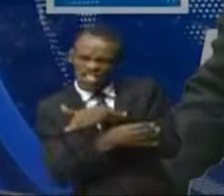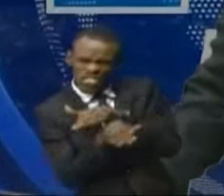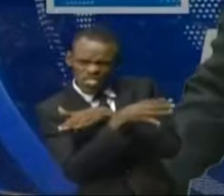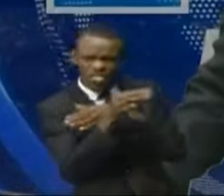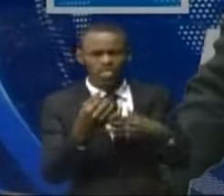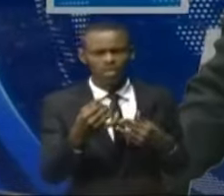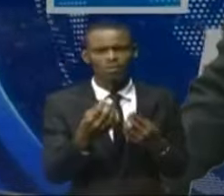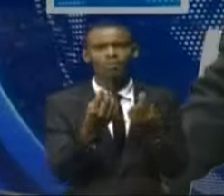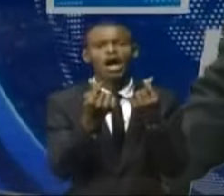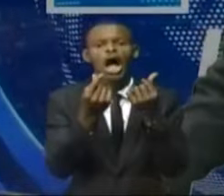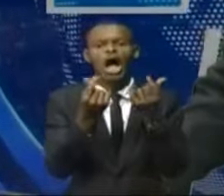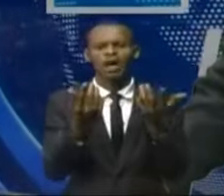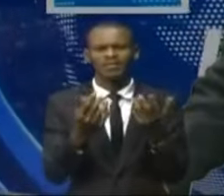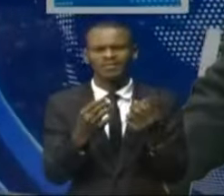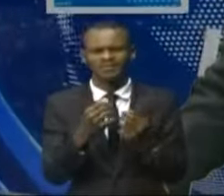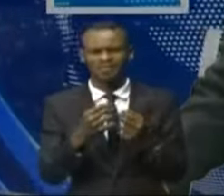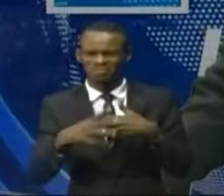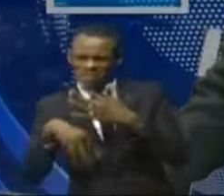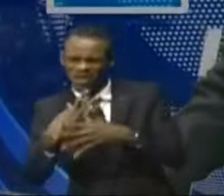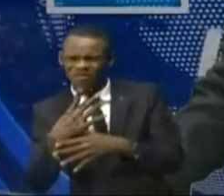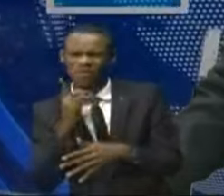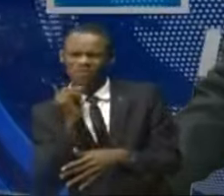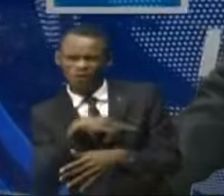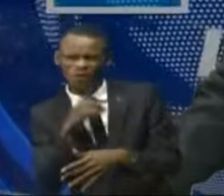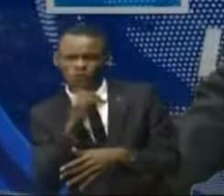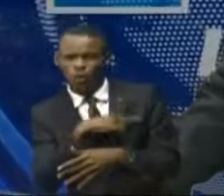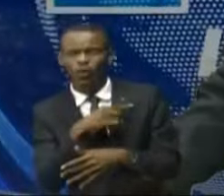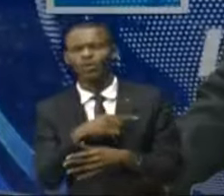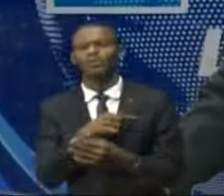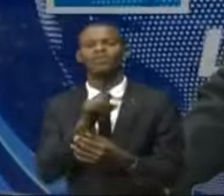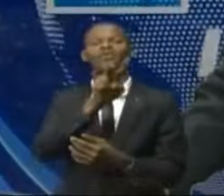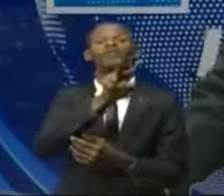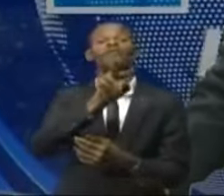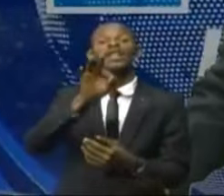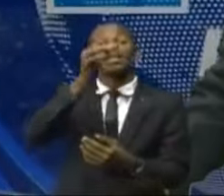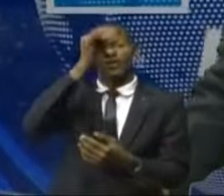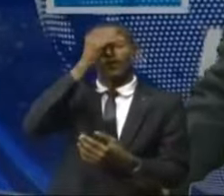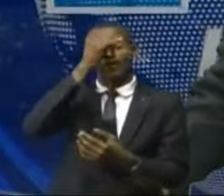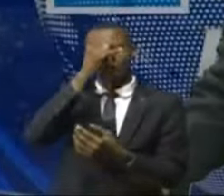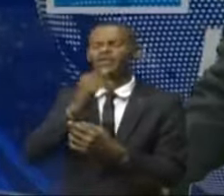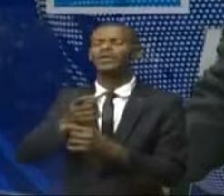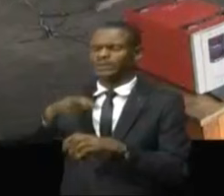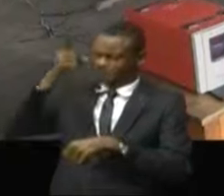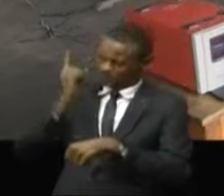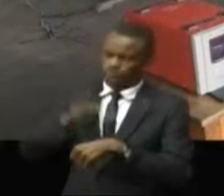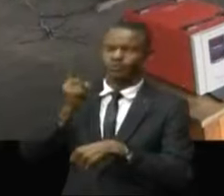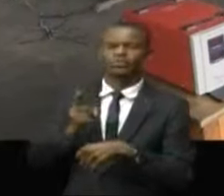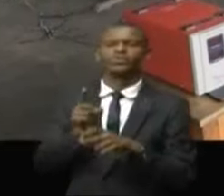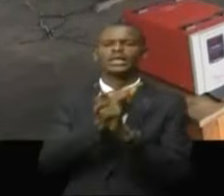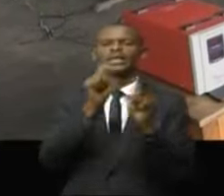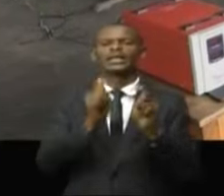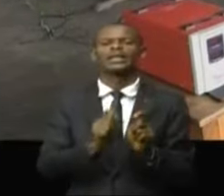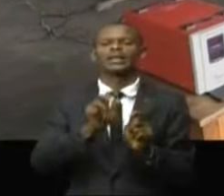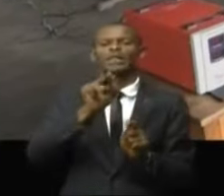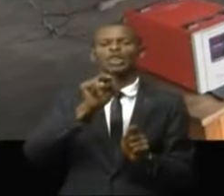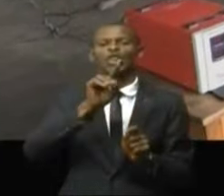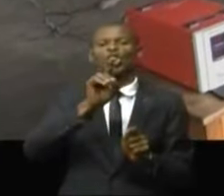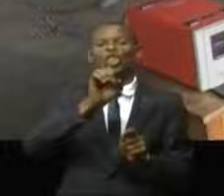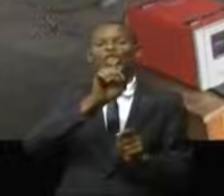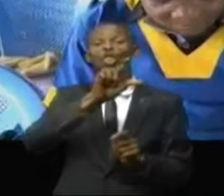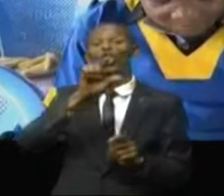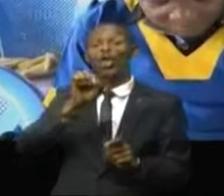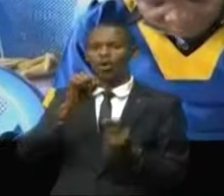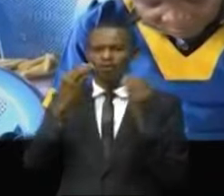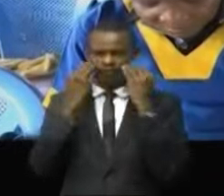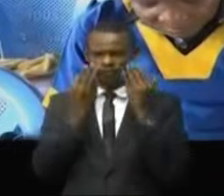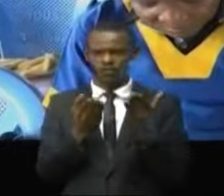de Ndolo. Les préposés de l'État défilent pour présenter leurs moyens de défense. Edi Tchala. Dans l'affaire opposant le ministère public